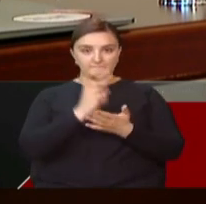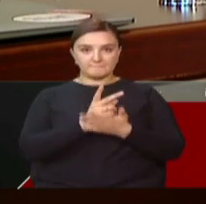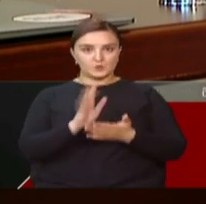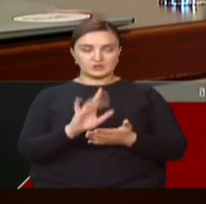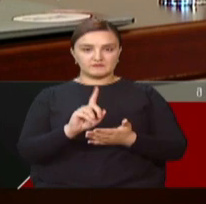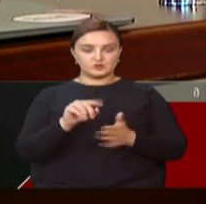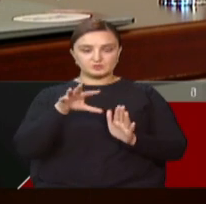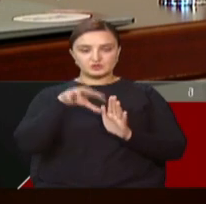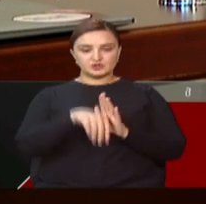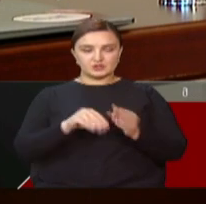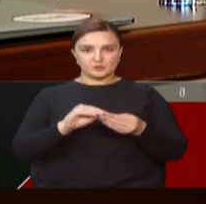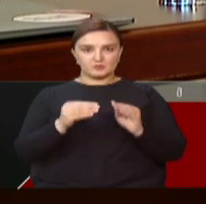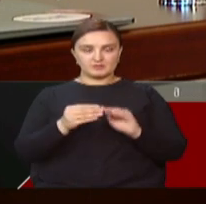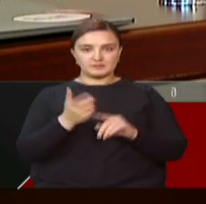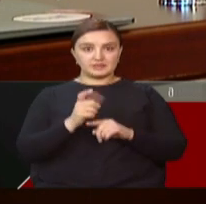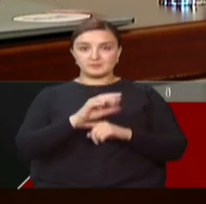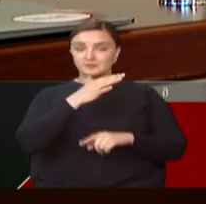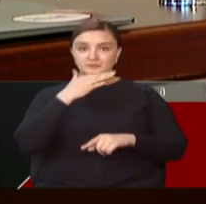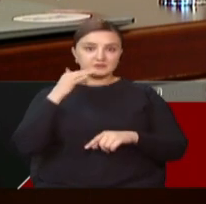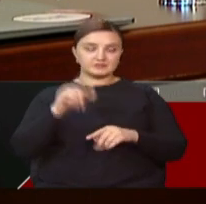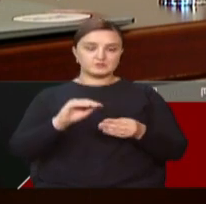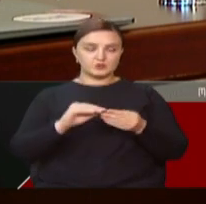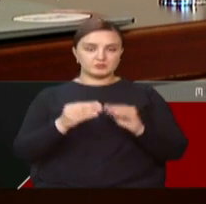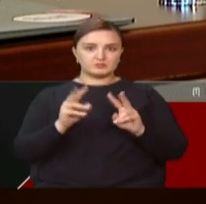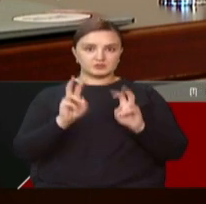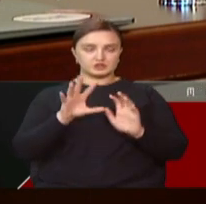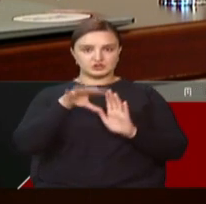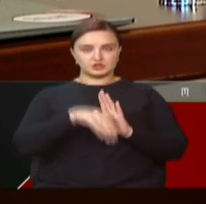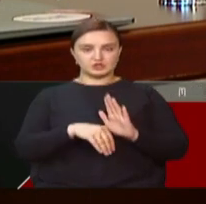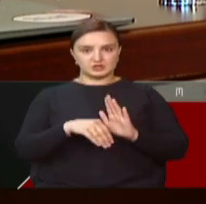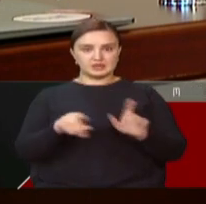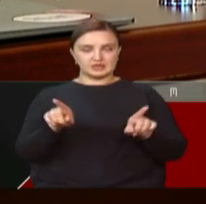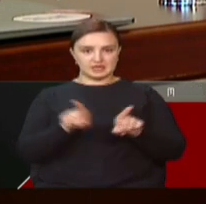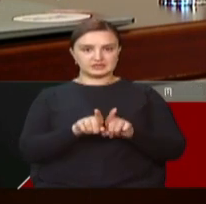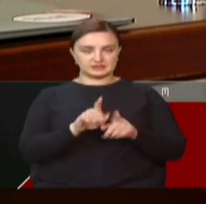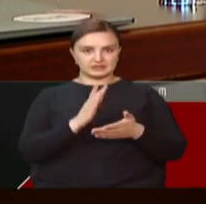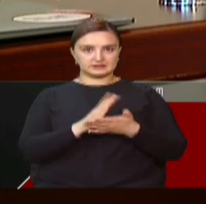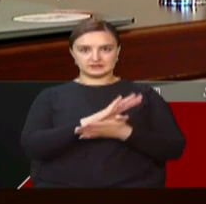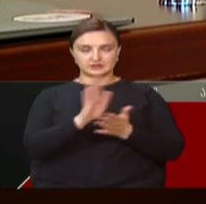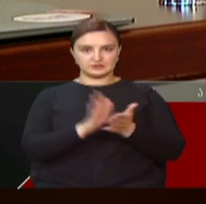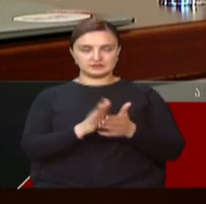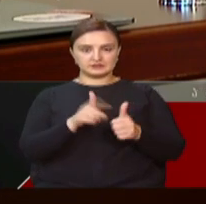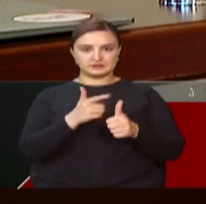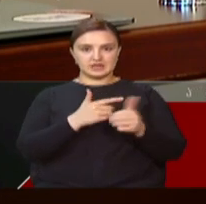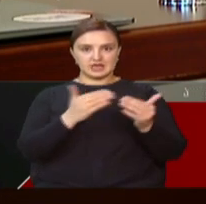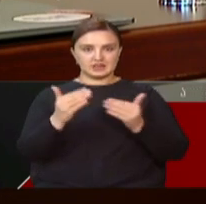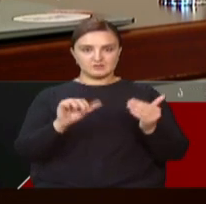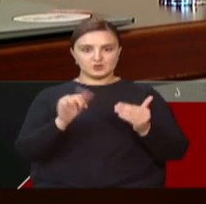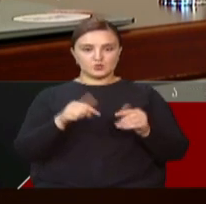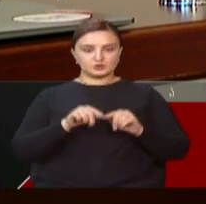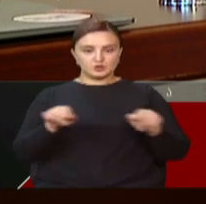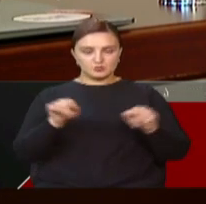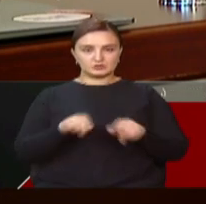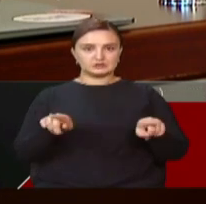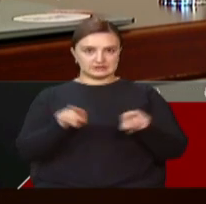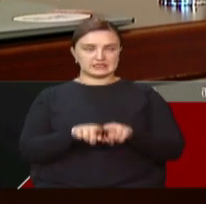რომ შიდა გამოწვევები საკმაოდ ბევრია და ეს შიდა გამოწვევები რა თქმა უნდა ხასიათდება და ზოგადად სახელდება როგორც ოპოზიცია, როგორც